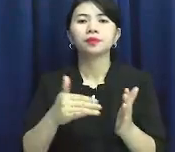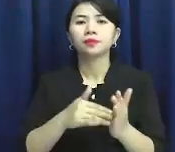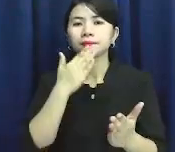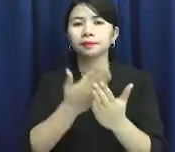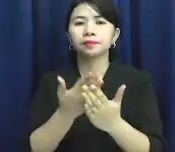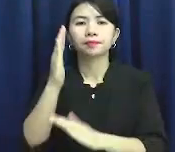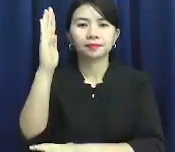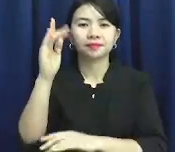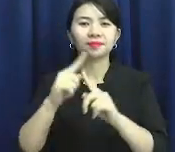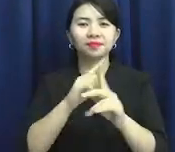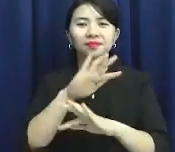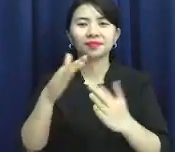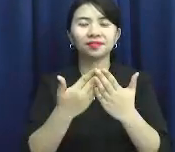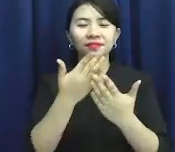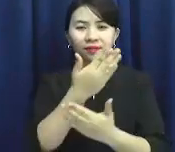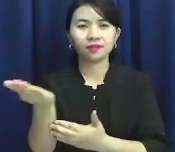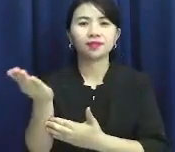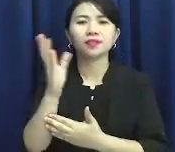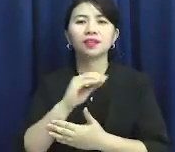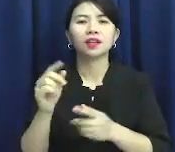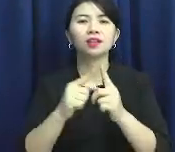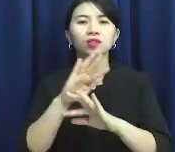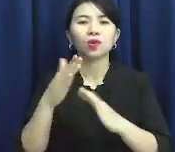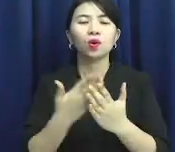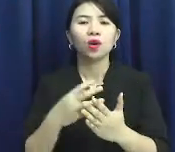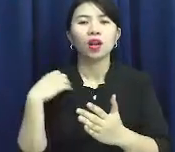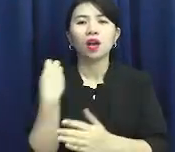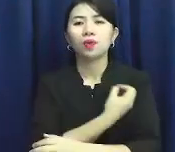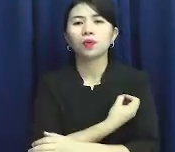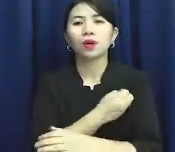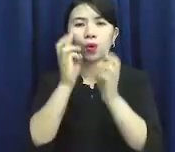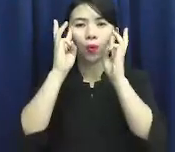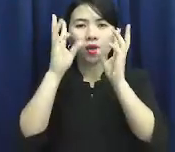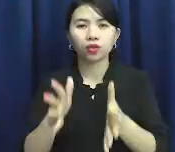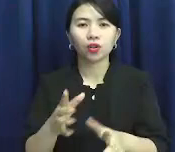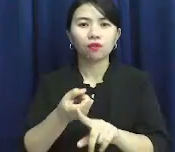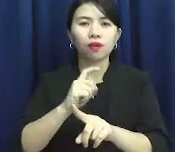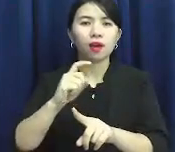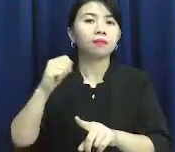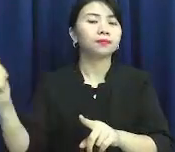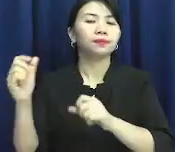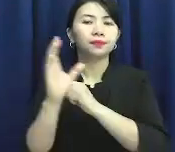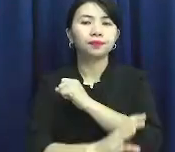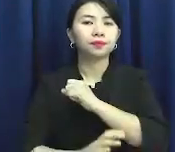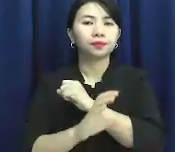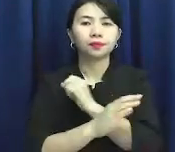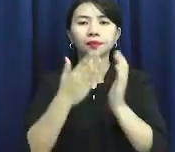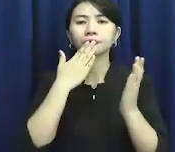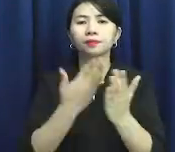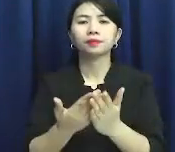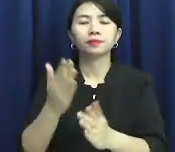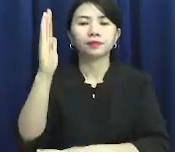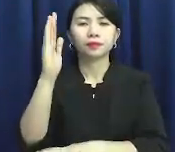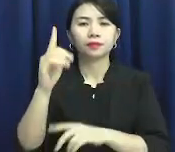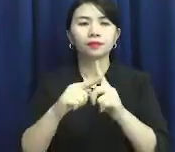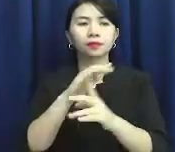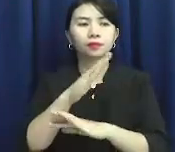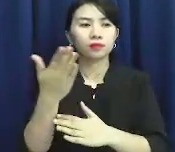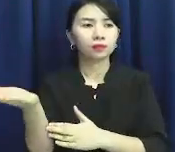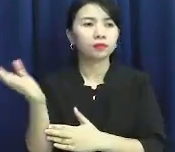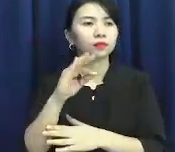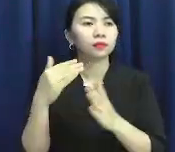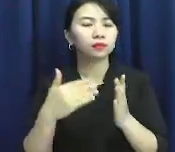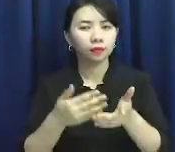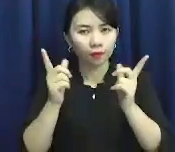sa inyo lahat. And of course, sa lahat ng ating mga international viewers, good afternoon po at or good day sa inyo. At let us